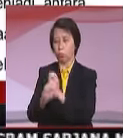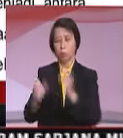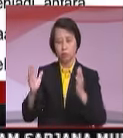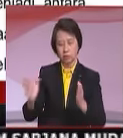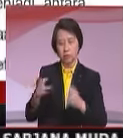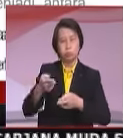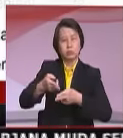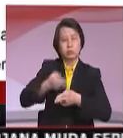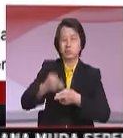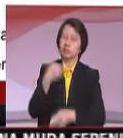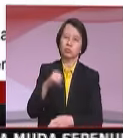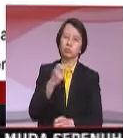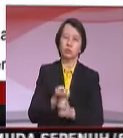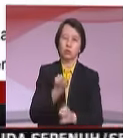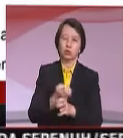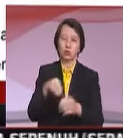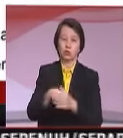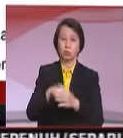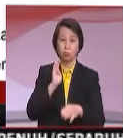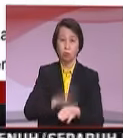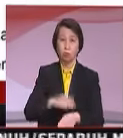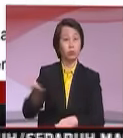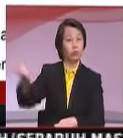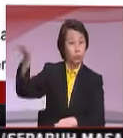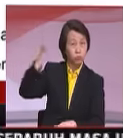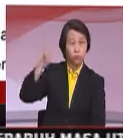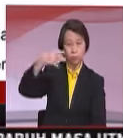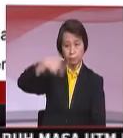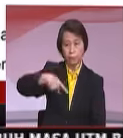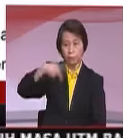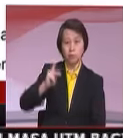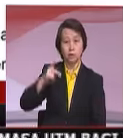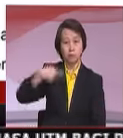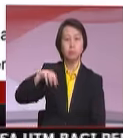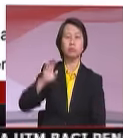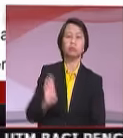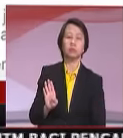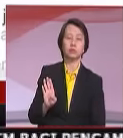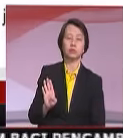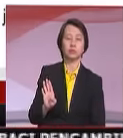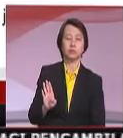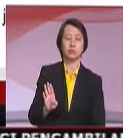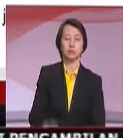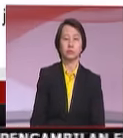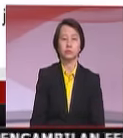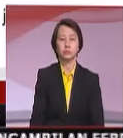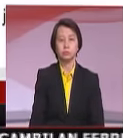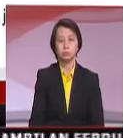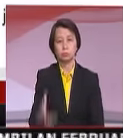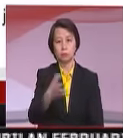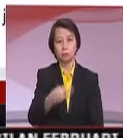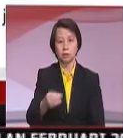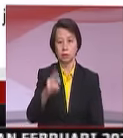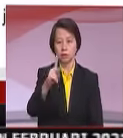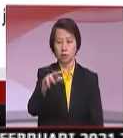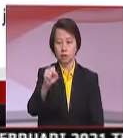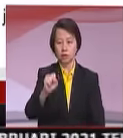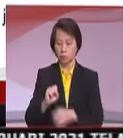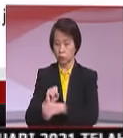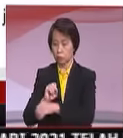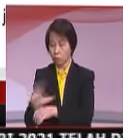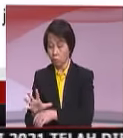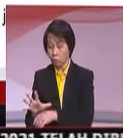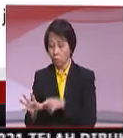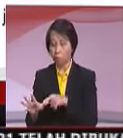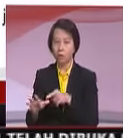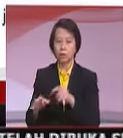tempoh yang singkat ketika tempoh Perintah Kawalan Pergerakan Bersyarat PKPB. Selain itu, kes COVID-19